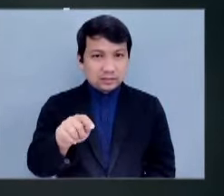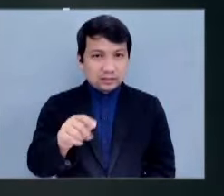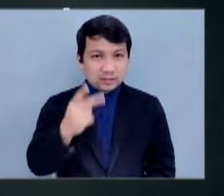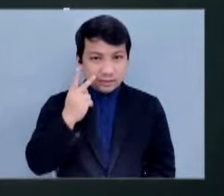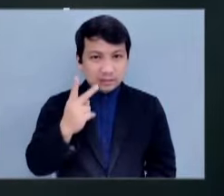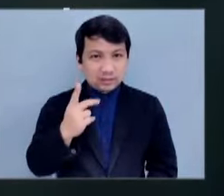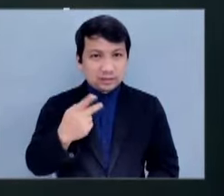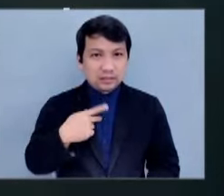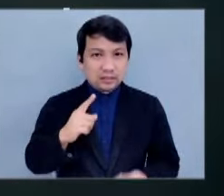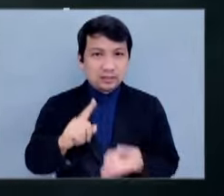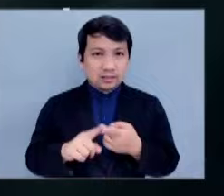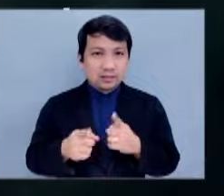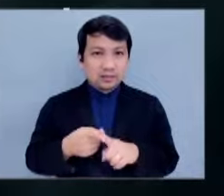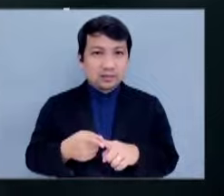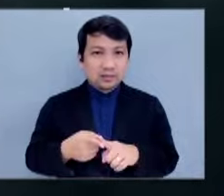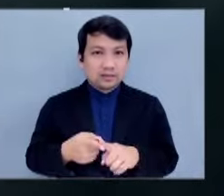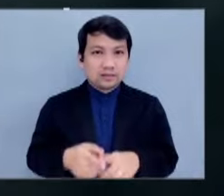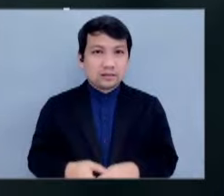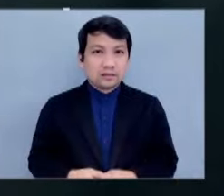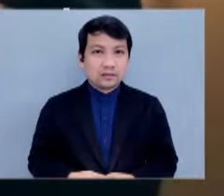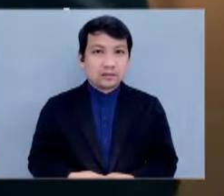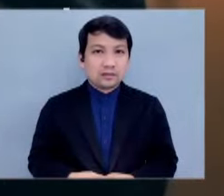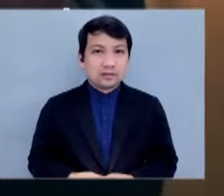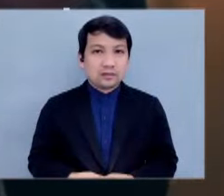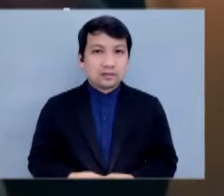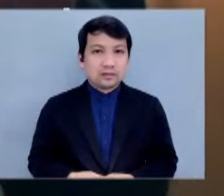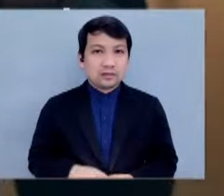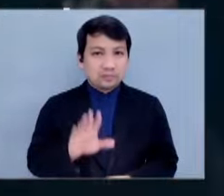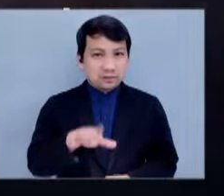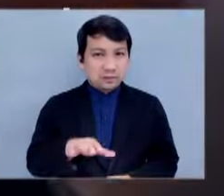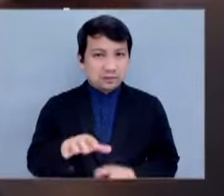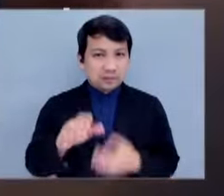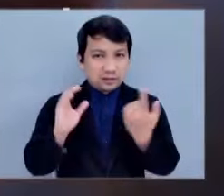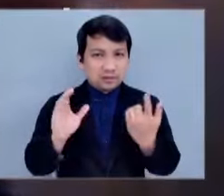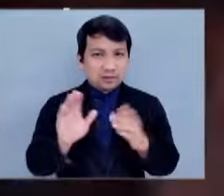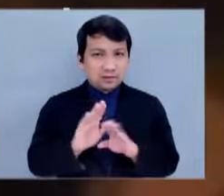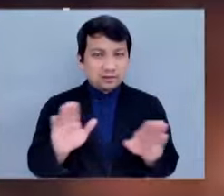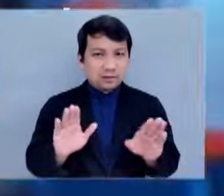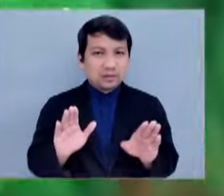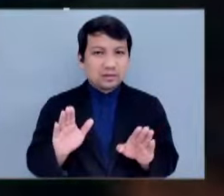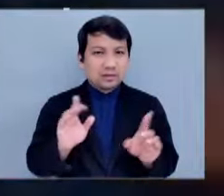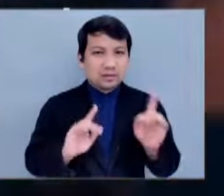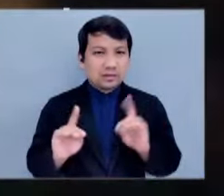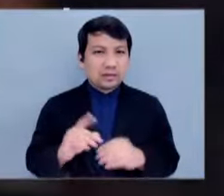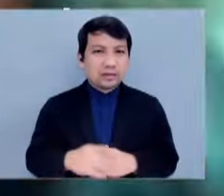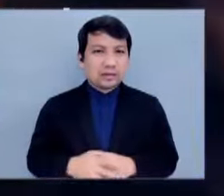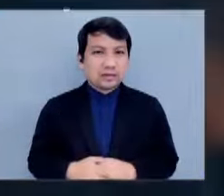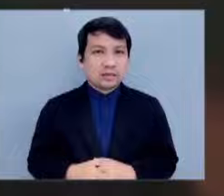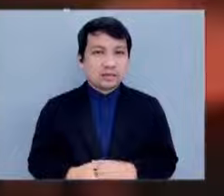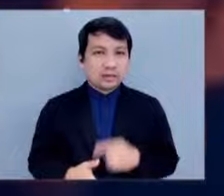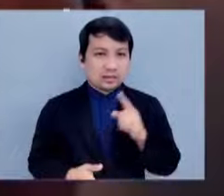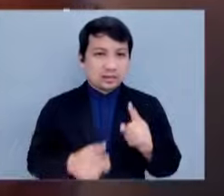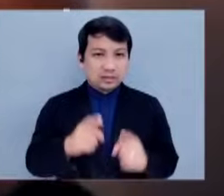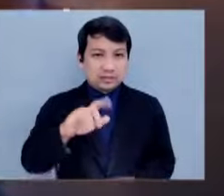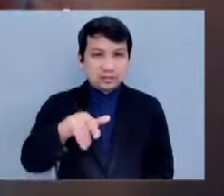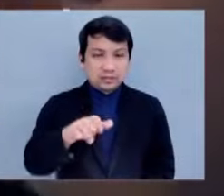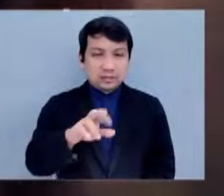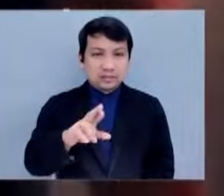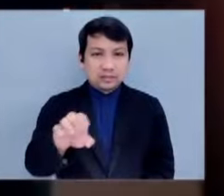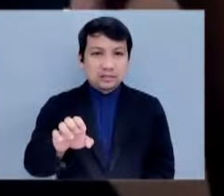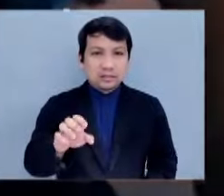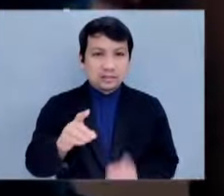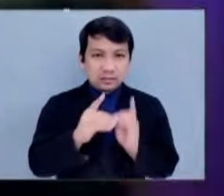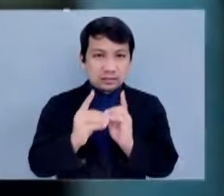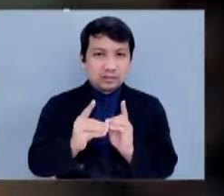friend? Of course! Basta, chill lang tayo, walang drama. Siya si Jared, nakadate sa